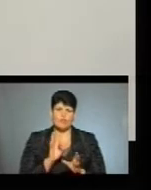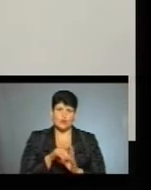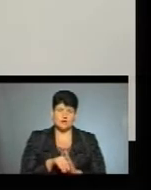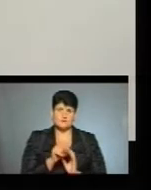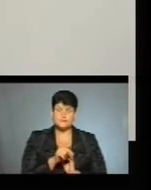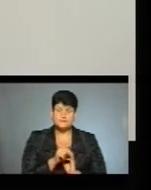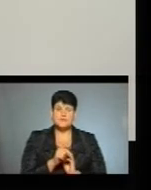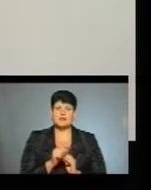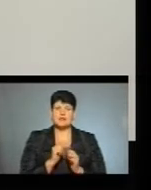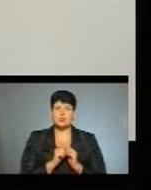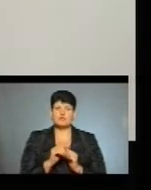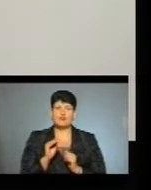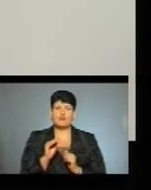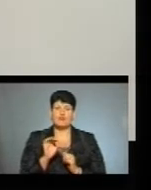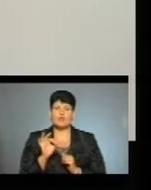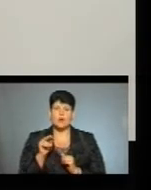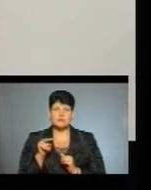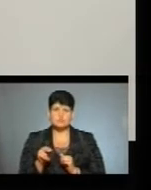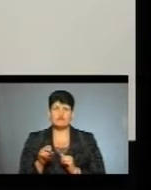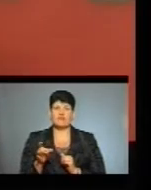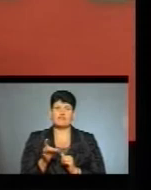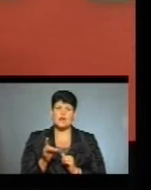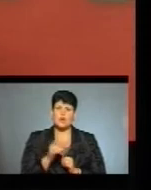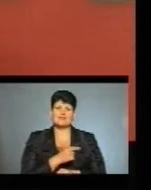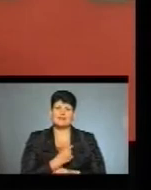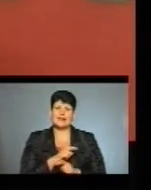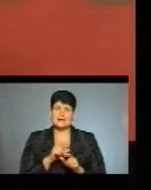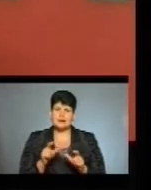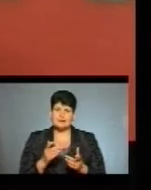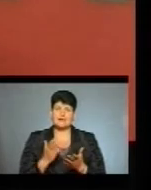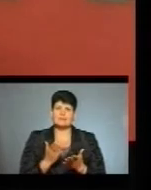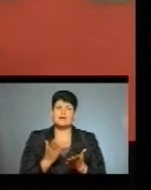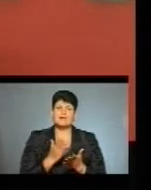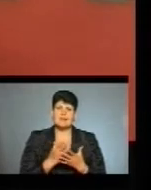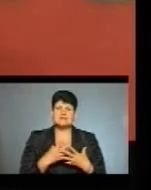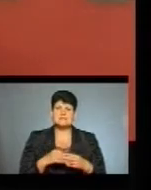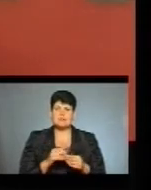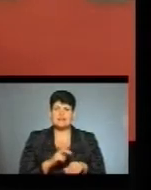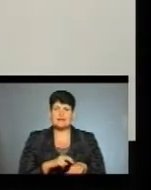На кожному ФОПі, в районних лікарнях, де є сімейні лікарі,